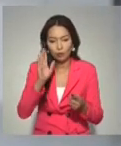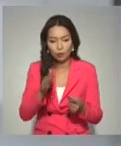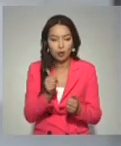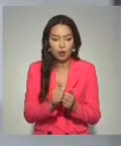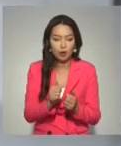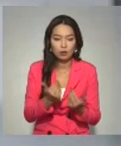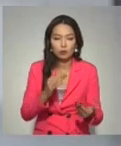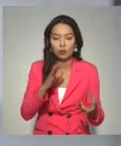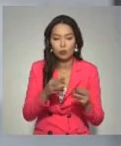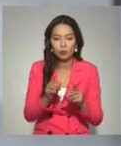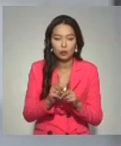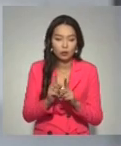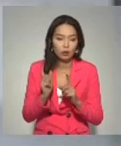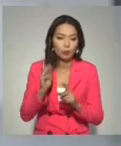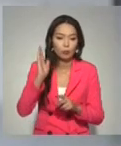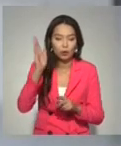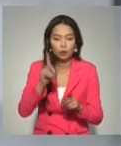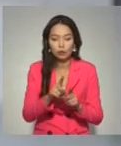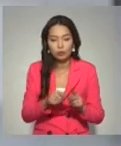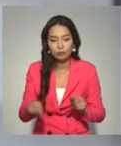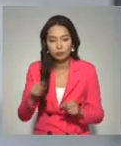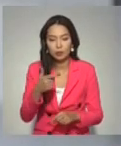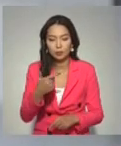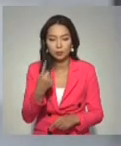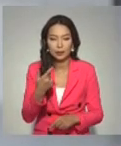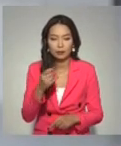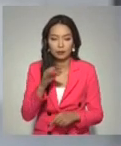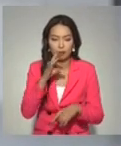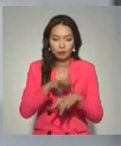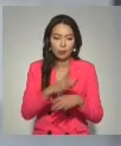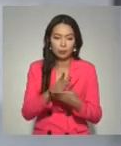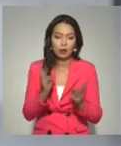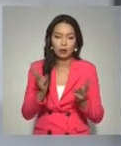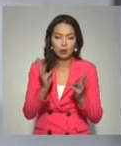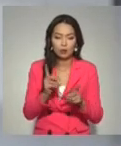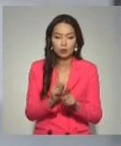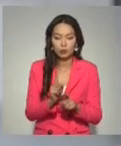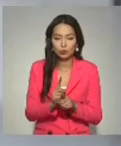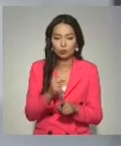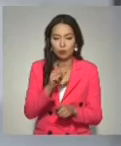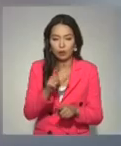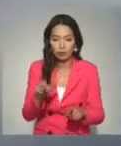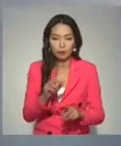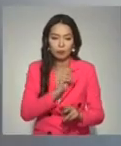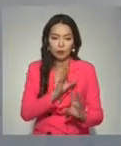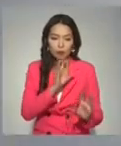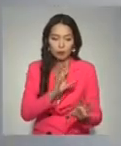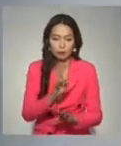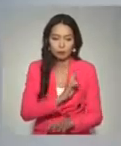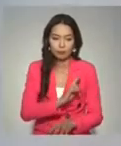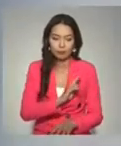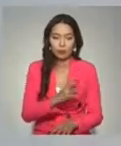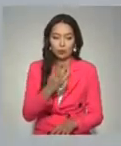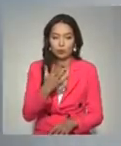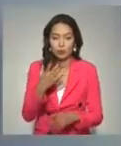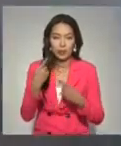түсірілген суреттеріне сәйкес өртеніп кеткен аумақ 1,5 гектардан асады. Қазіргі өрт аумағында 4 техника мен 30 адам жұмыс жасап жатыр.